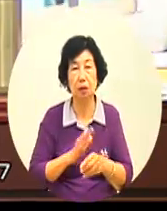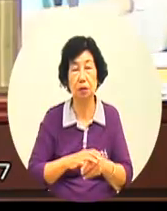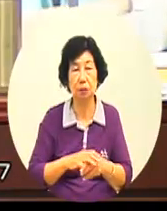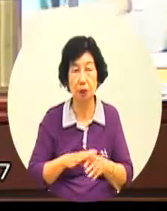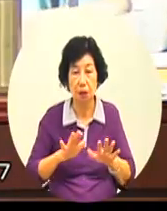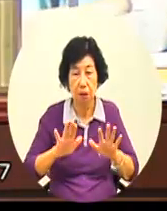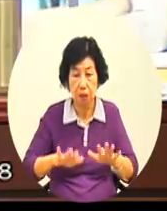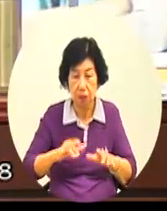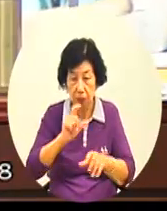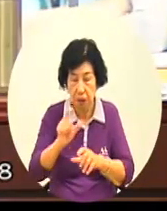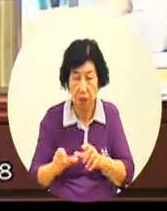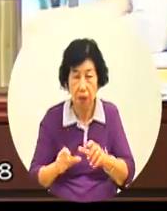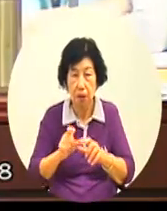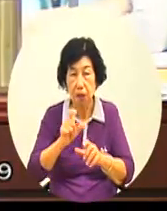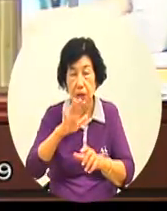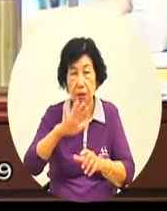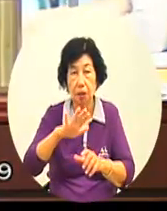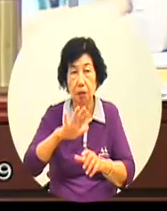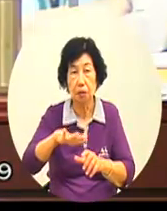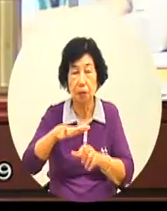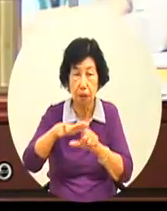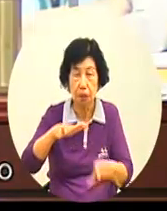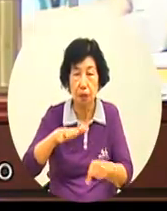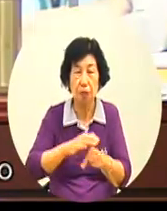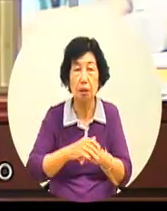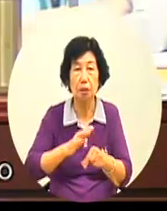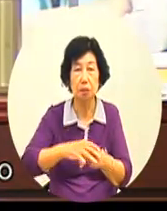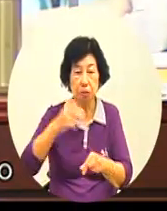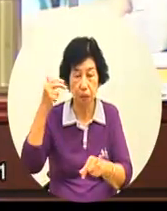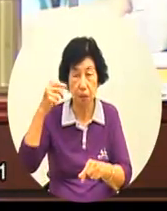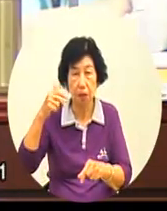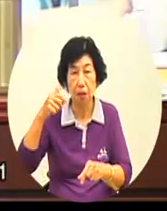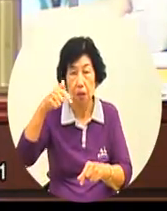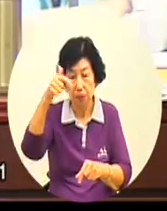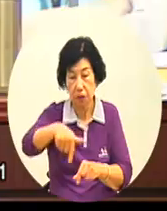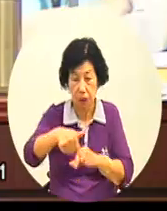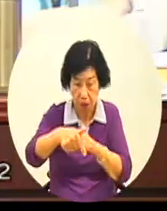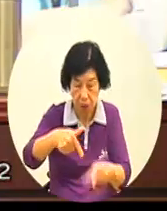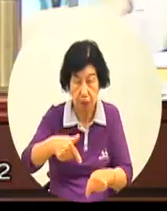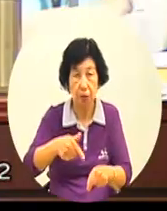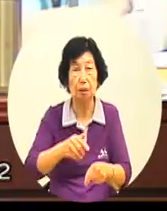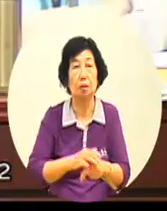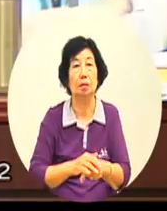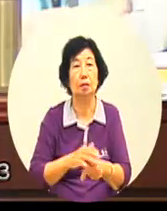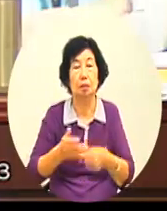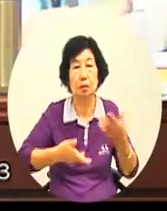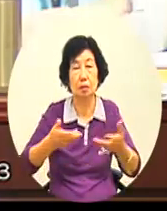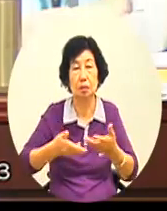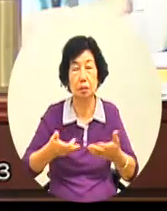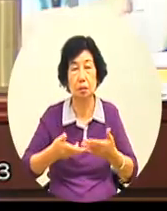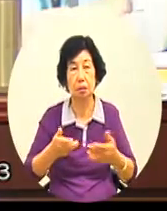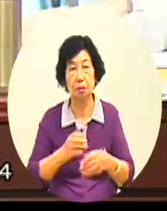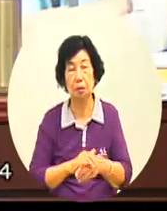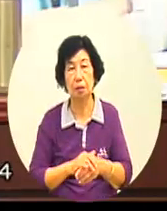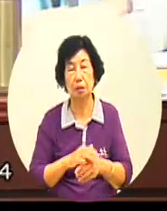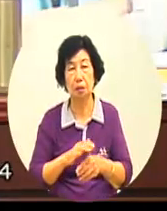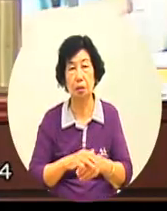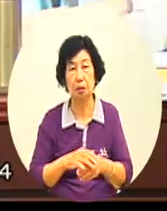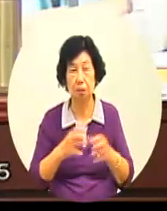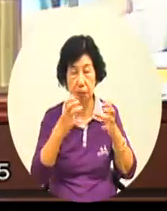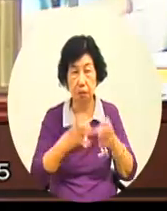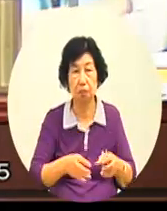会，通知下个月要专案检查的业别的事业单位，请他们来做那